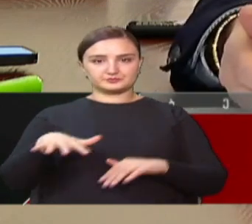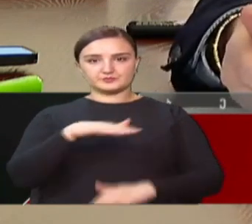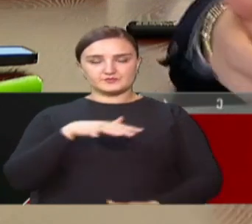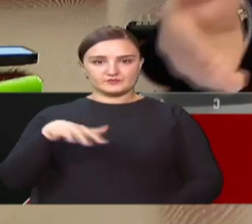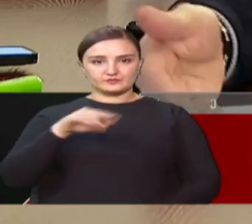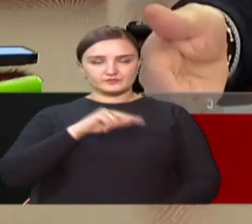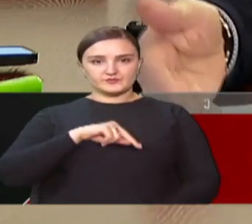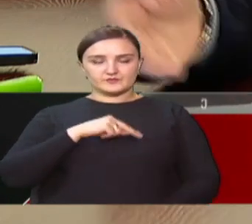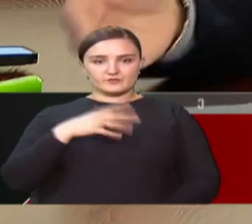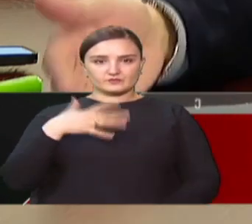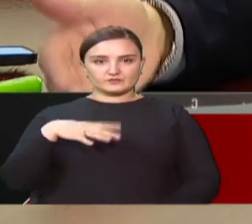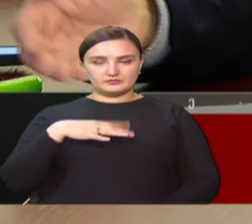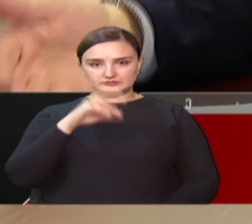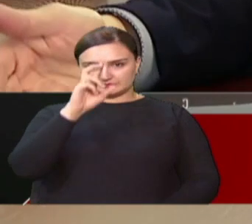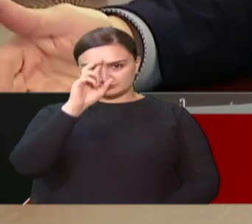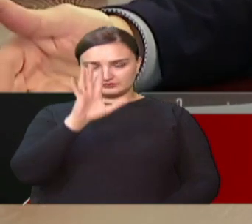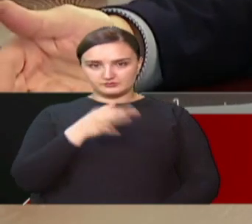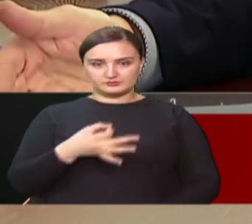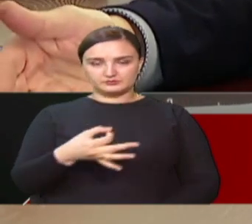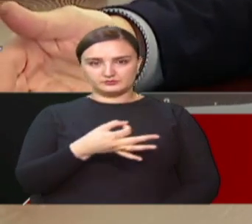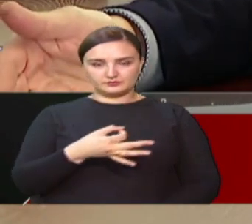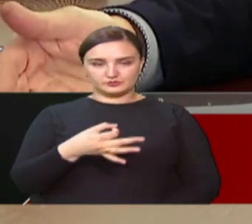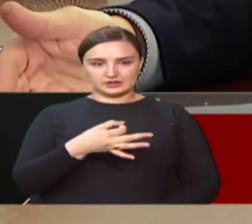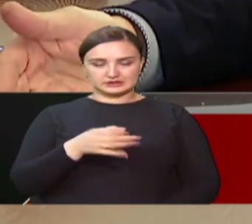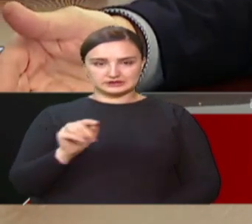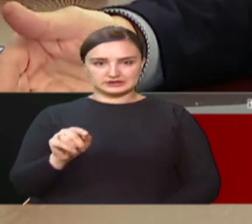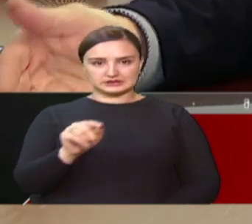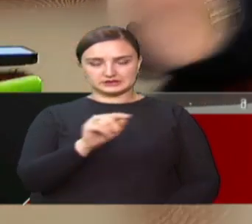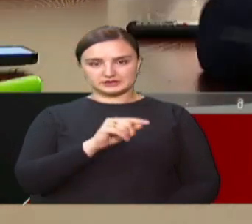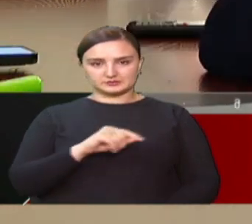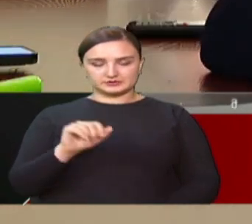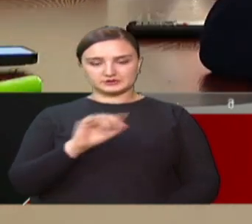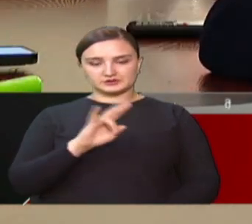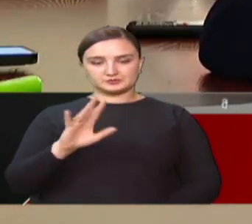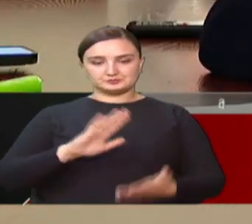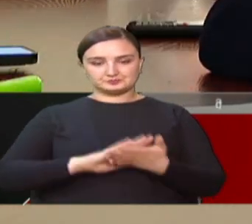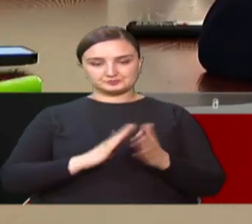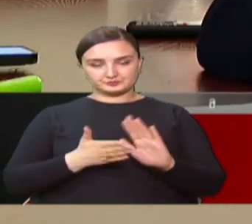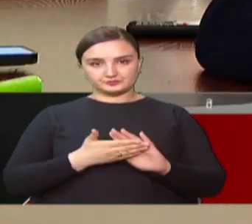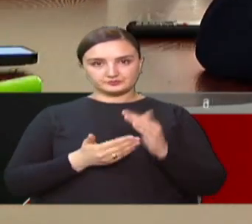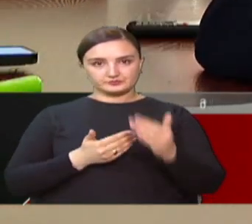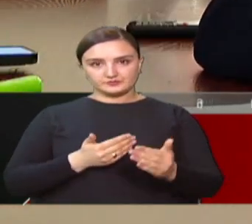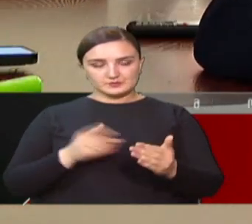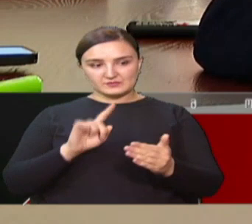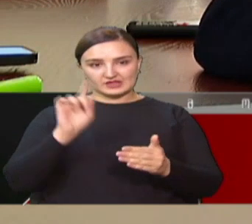მომუშავე ქართული არასამთავრობო ორგანიზაციები ან შეთანხმებით მათთან,